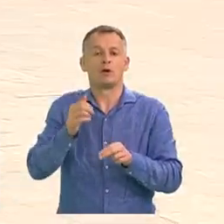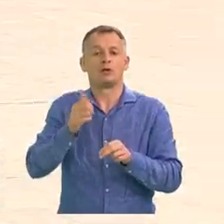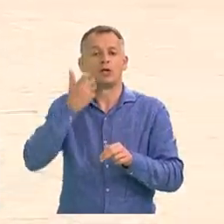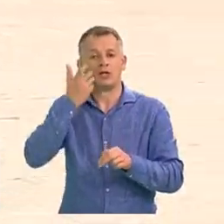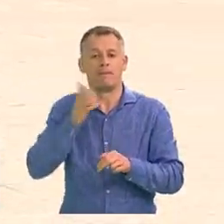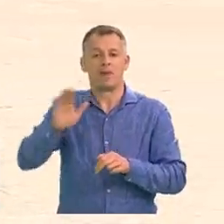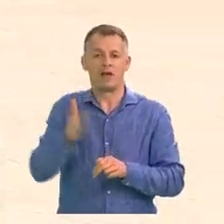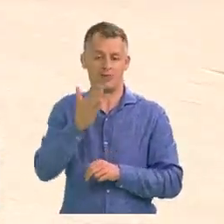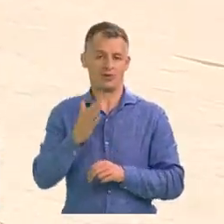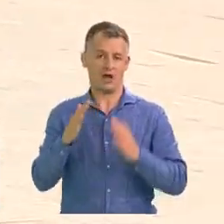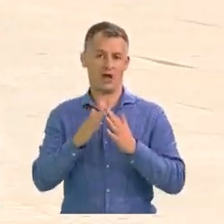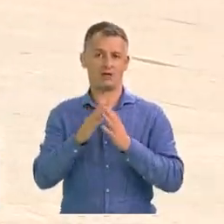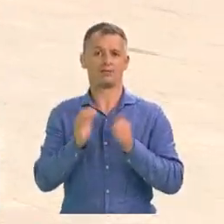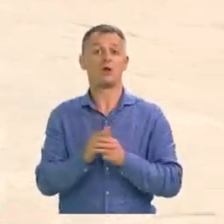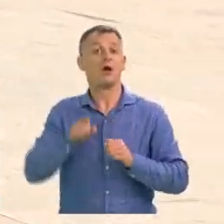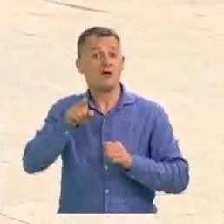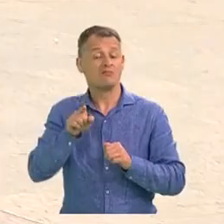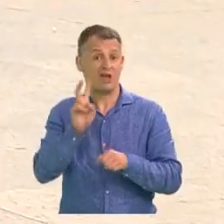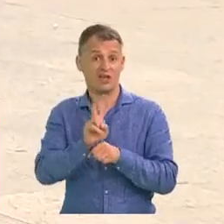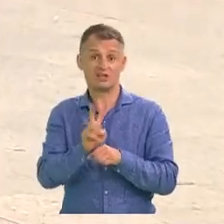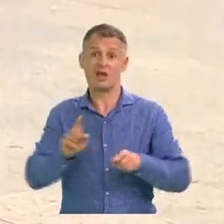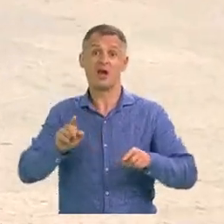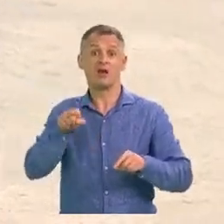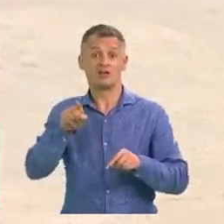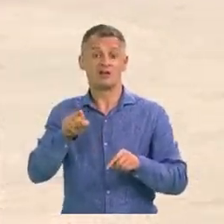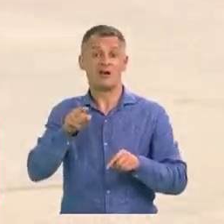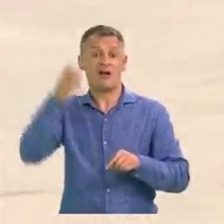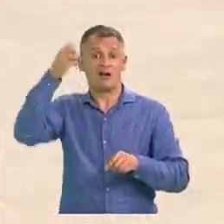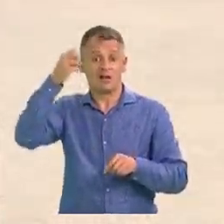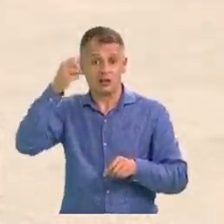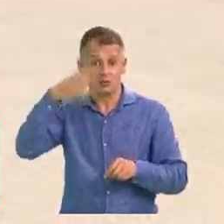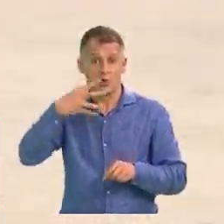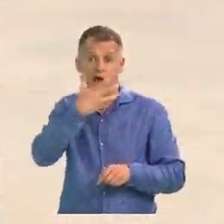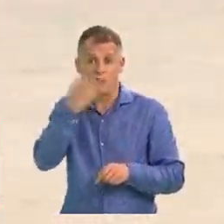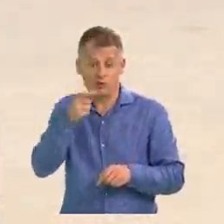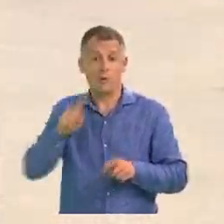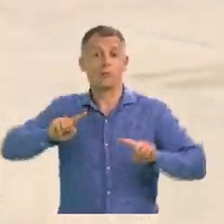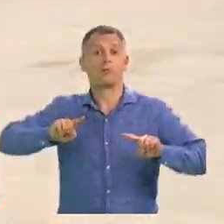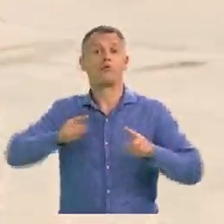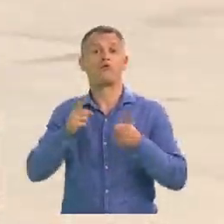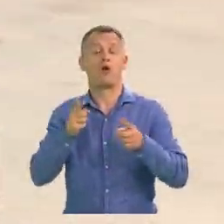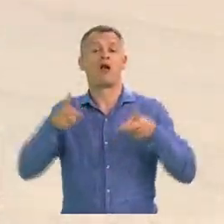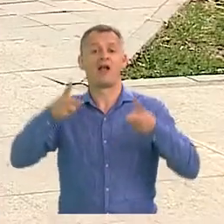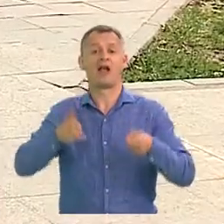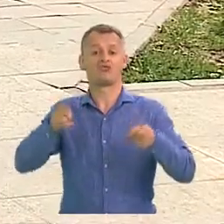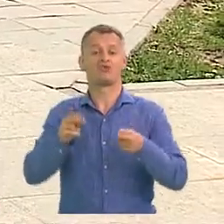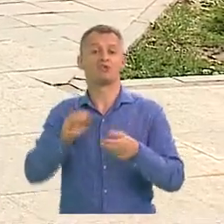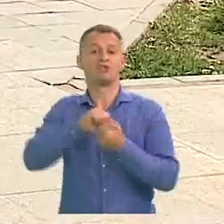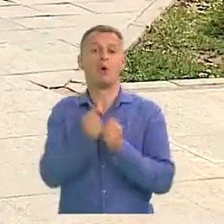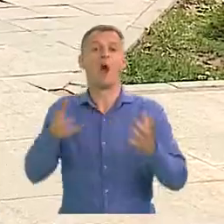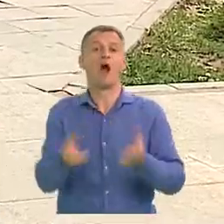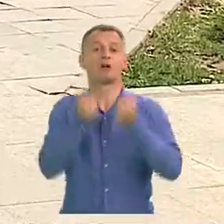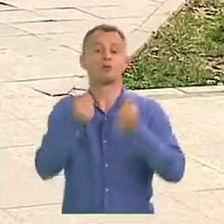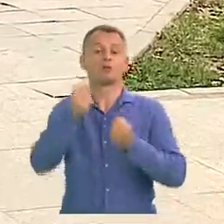că ele produc tot răul. Produc cancer, produc îmbătrânirea cutanată și produc inclusiv suferințe de tip acut, arsuri solare